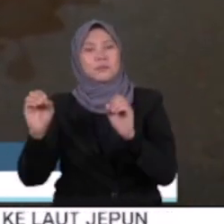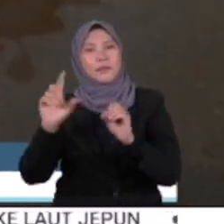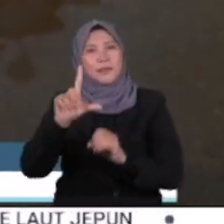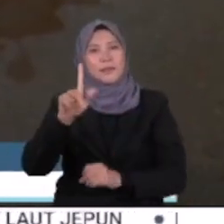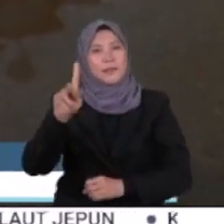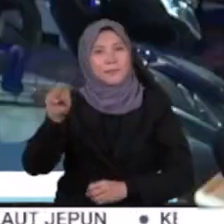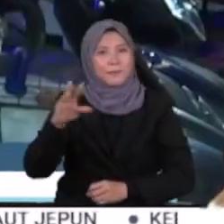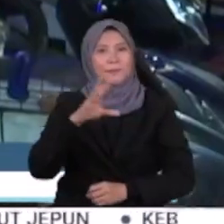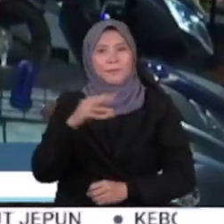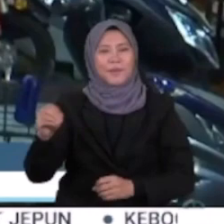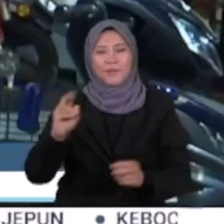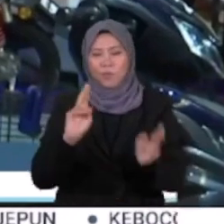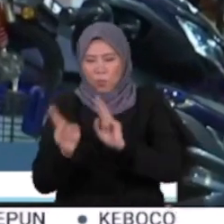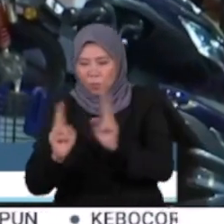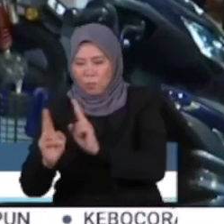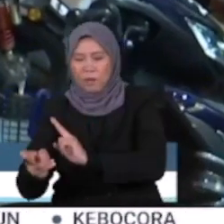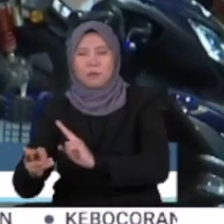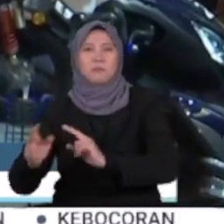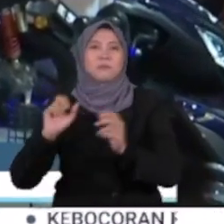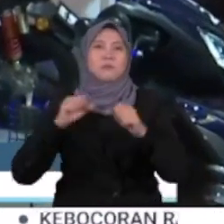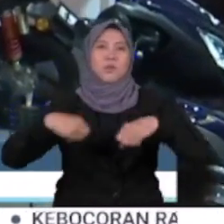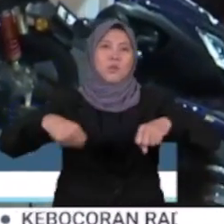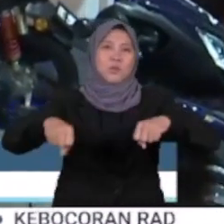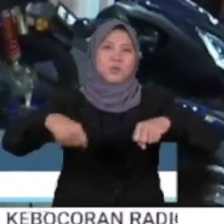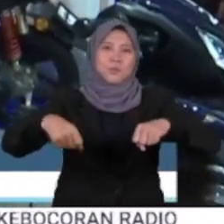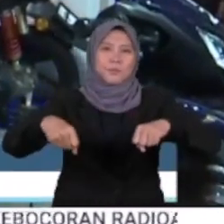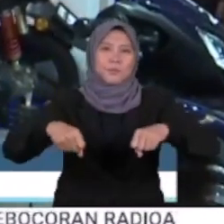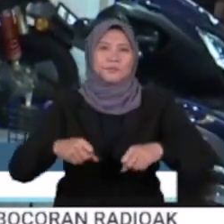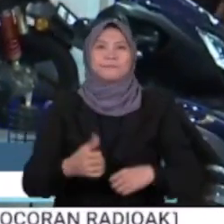serta kesalahan pengubah suara